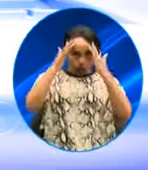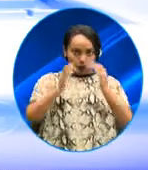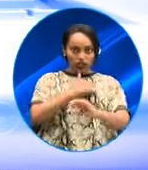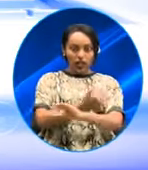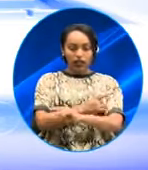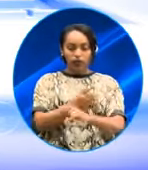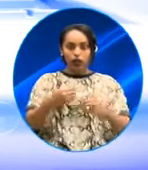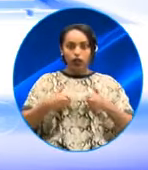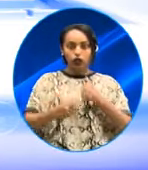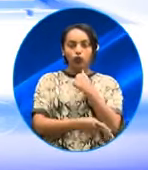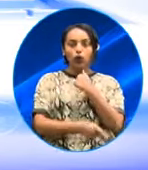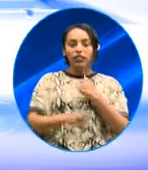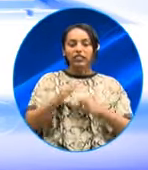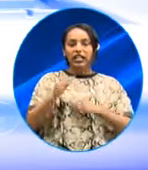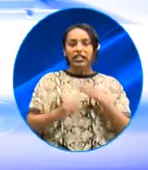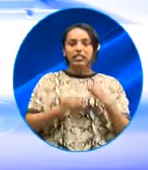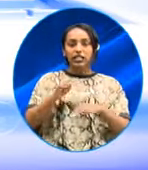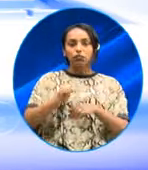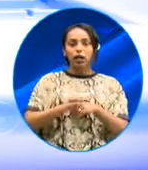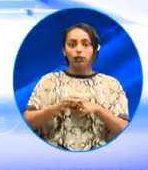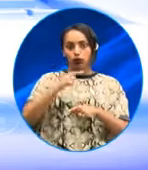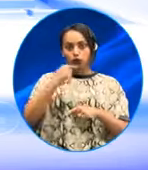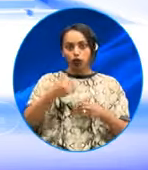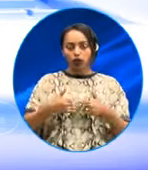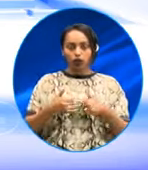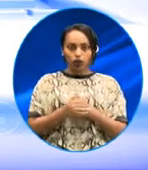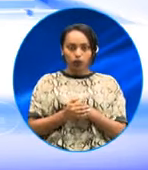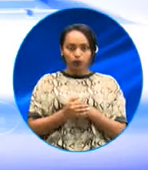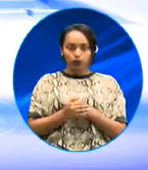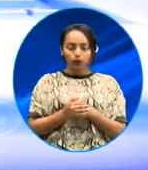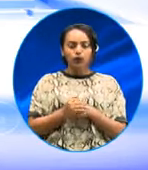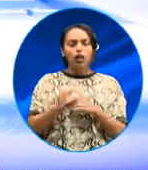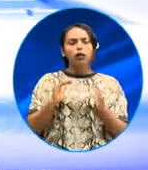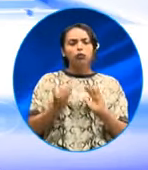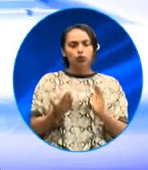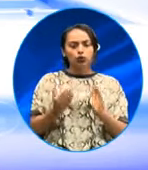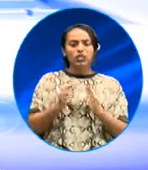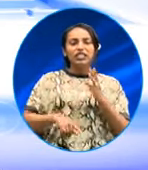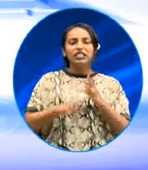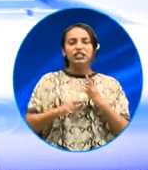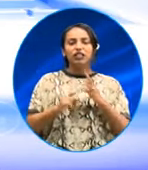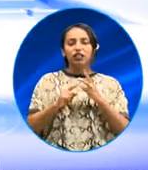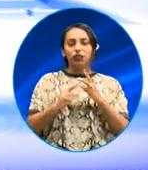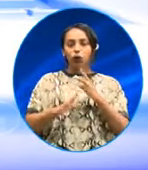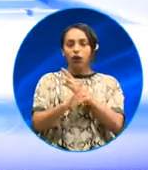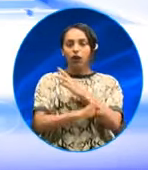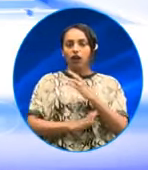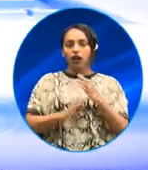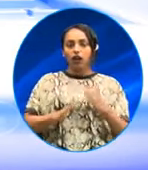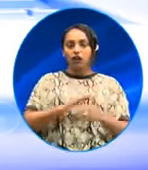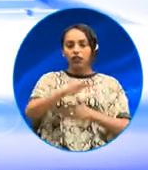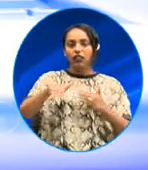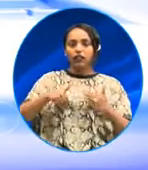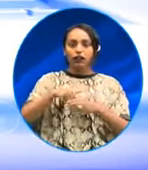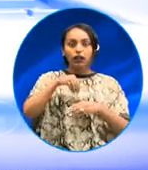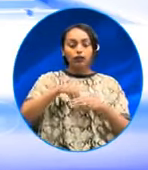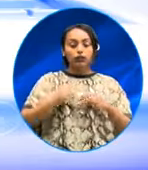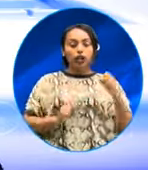አቅም እንዳላቸው የፖለቲካ ሳይንስ ባለሙያዎች ይናገራሉ። ለመሆኑ በስድስተኛው ሀገር አቀፍ ጠቅላላ